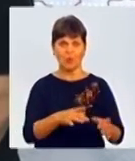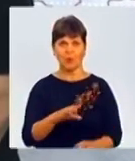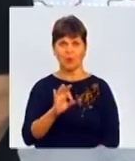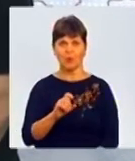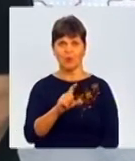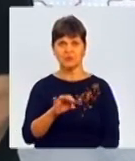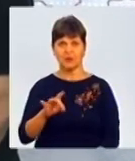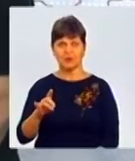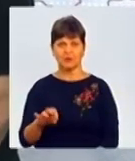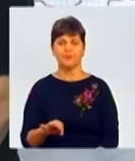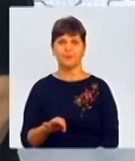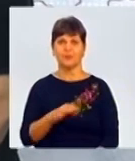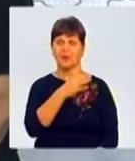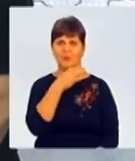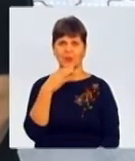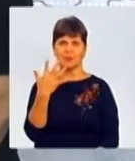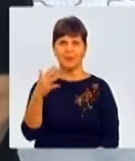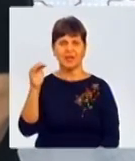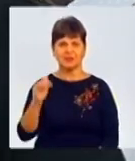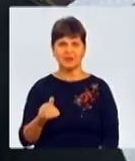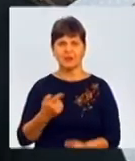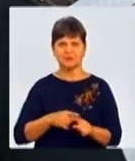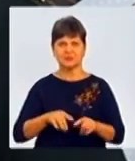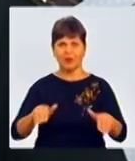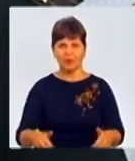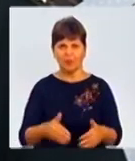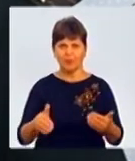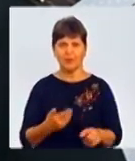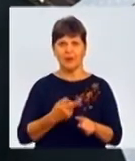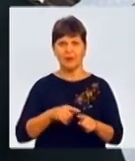більше 5000 водойм. Це і копанки, і річки, і